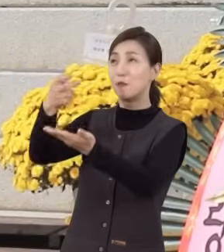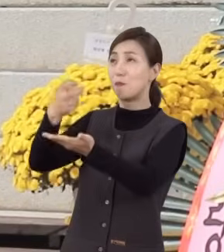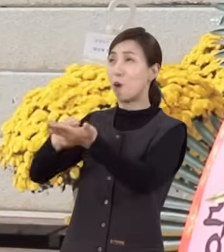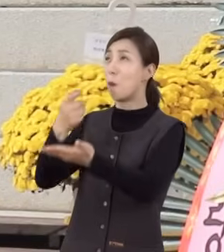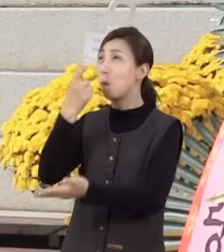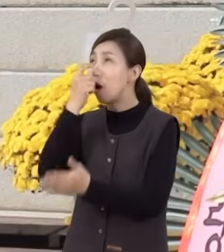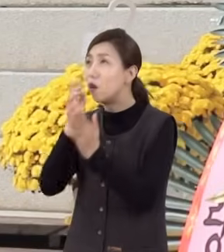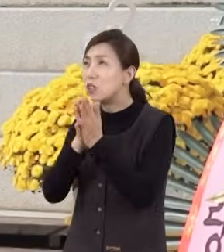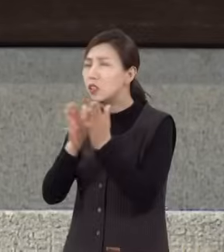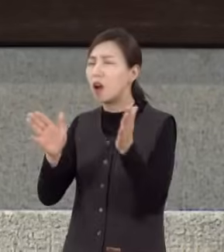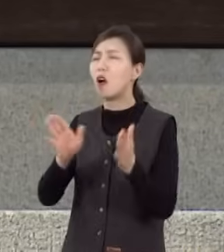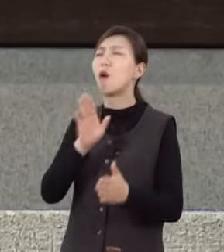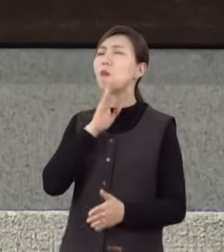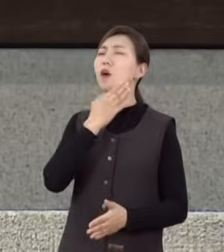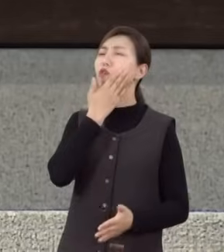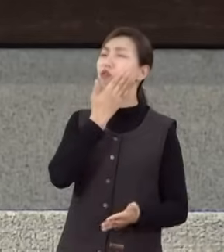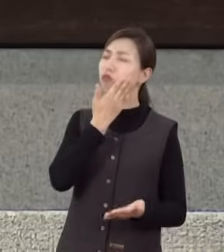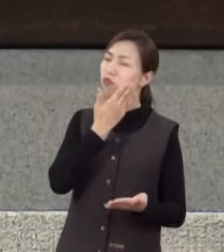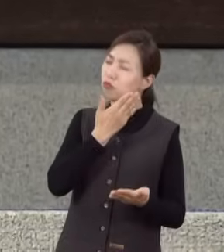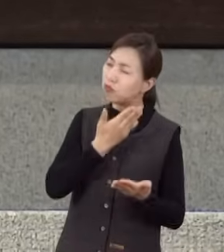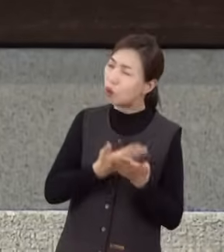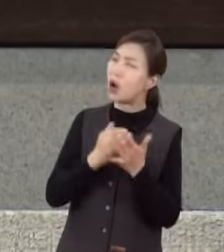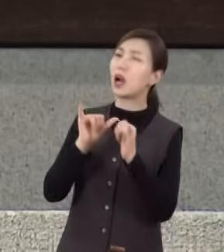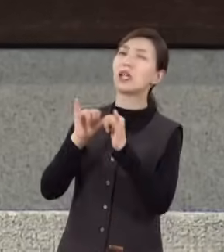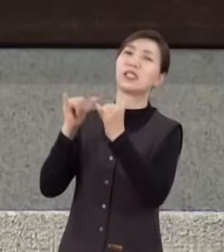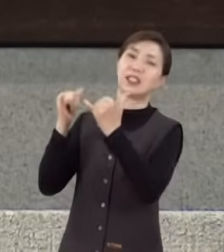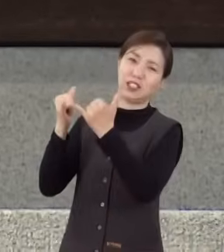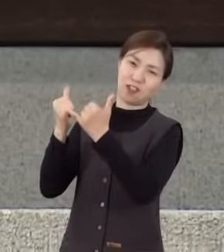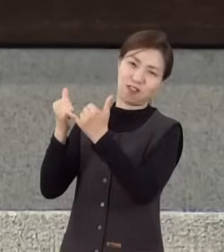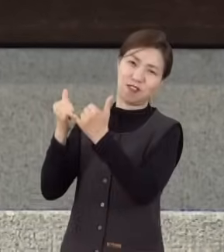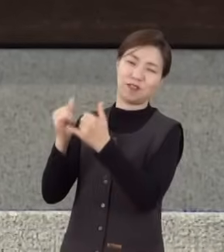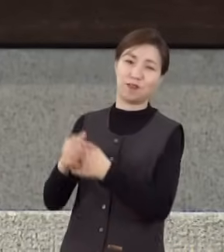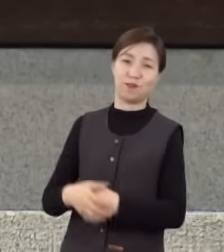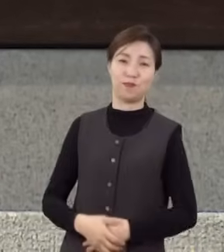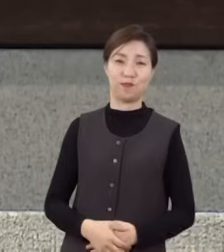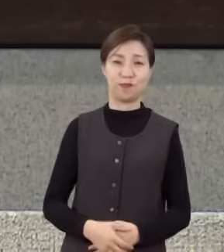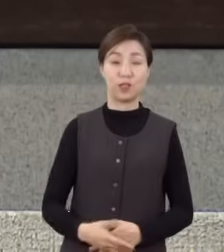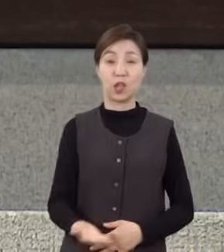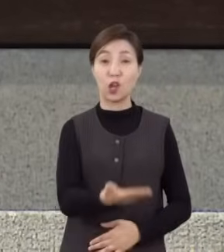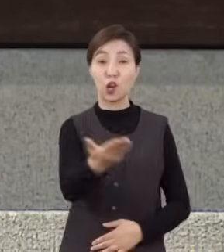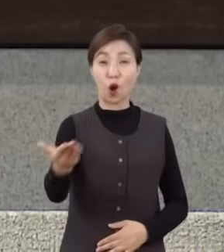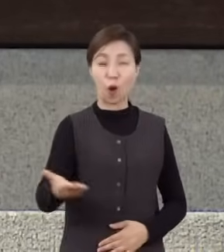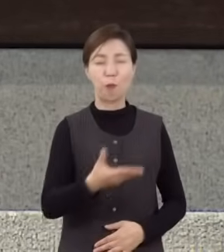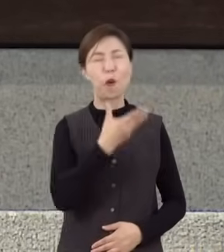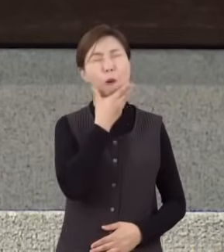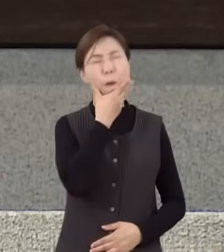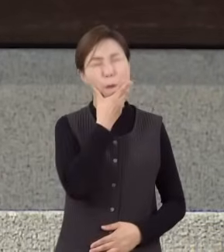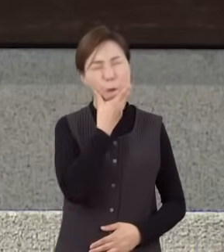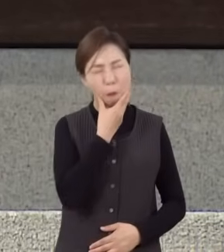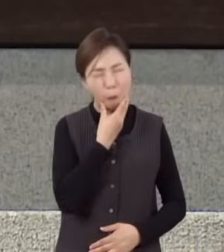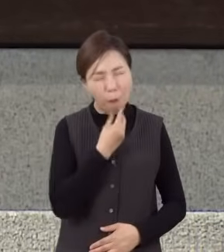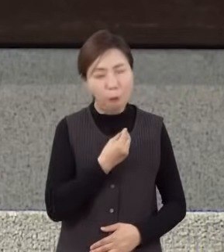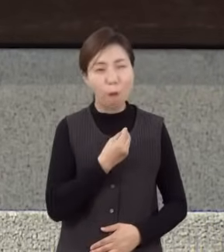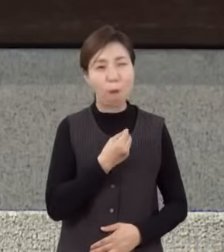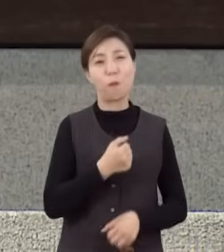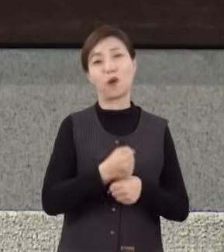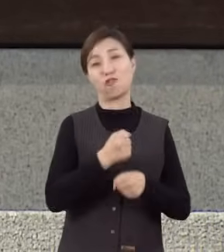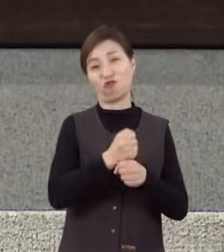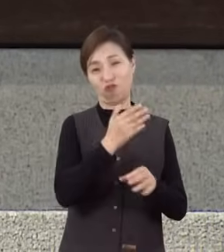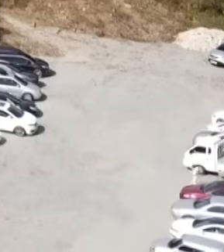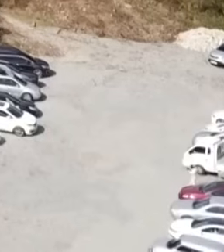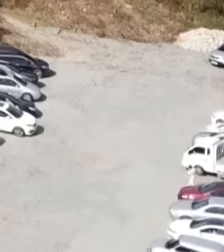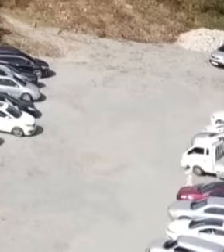인연입니다. 여러분들도 지금 복을 짓고 있는 거예요. 선업을 짓고 공덕을 쌓고 있는